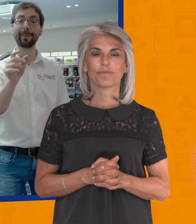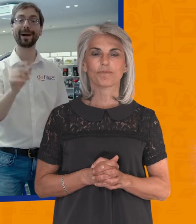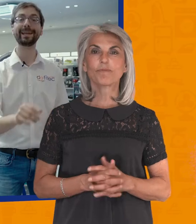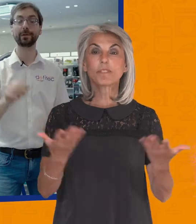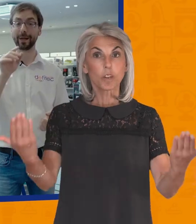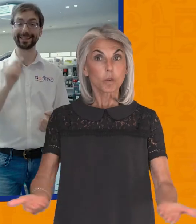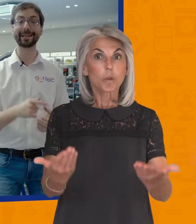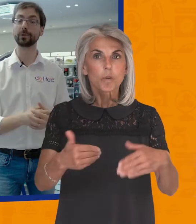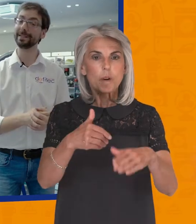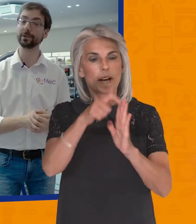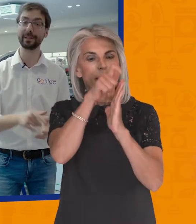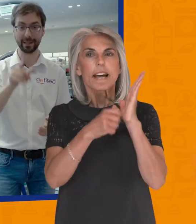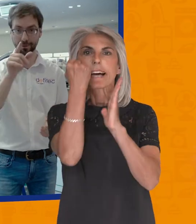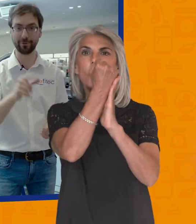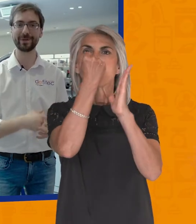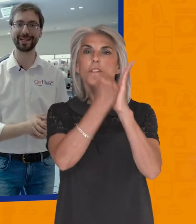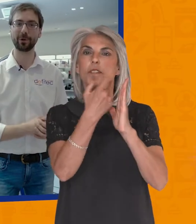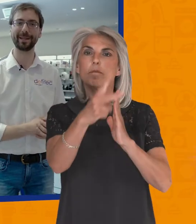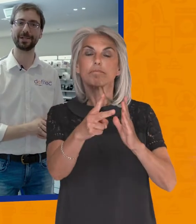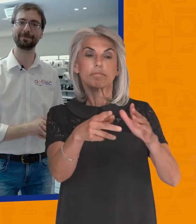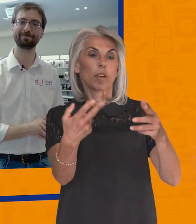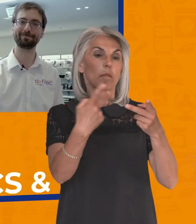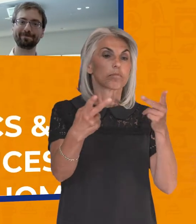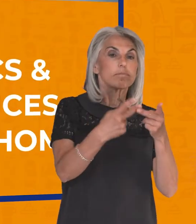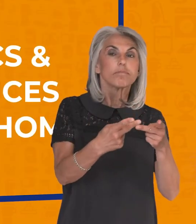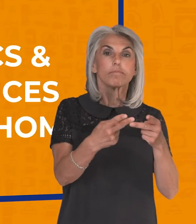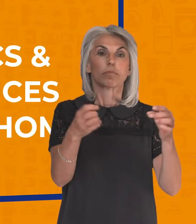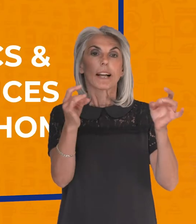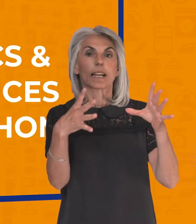on va parler de la carte d'identité de vos électroménagers